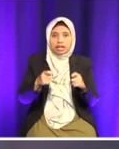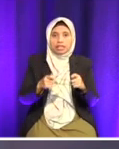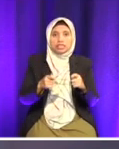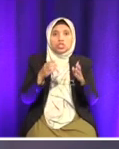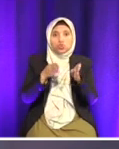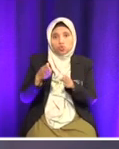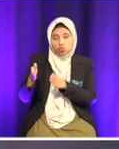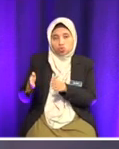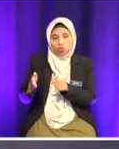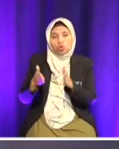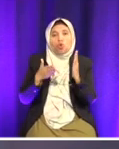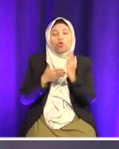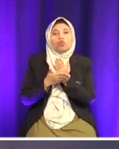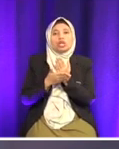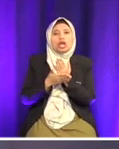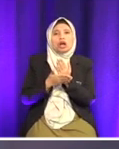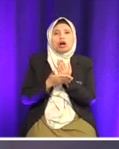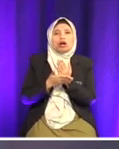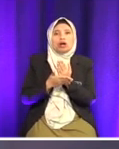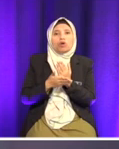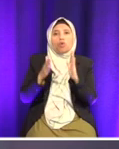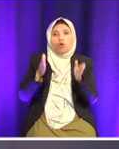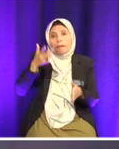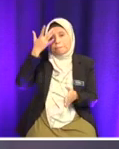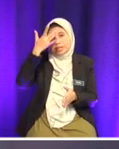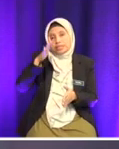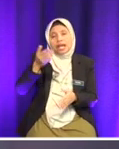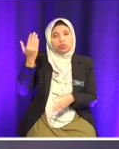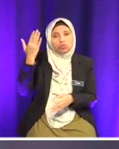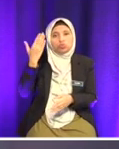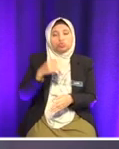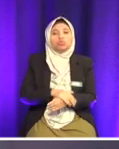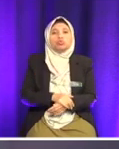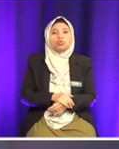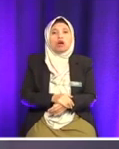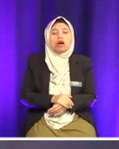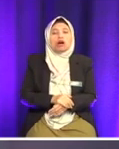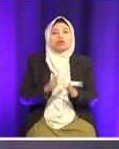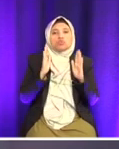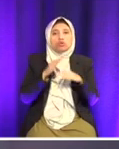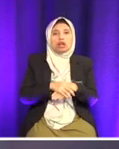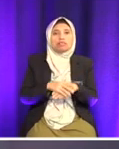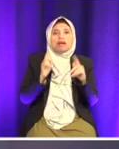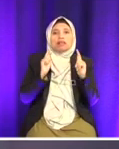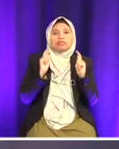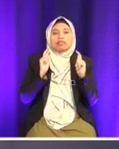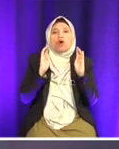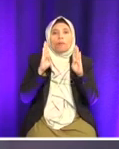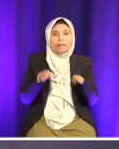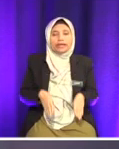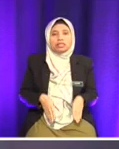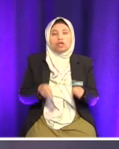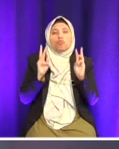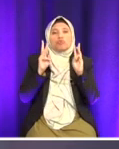telah disusun oleh ulama terdahulu dengan salat sunnah tahajud salat sunnah taubat salat Sunnah hajat salat Sunnah